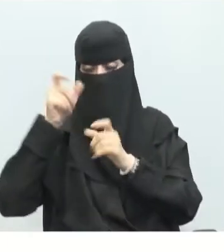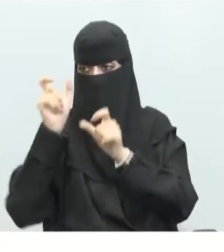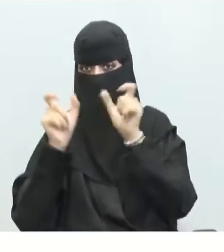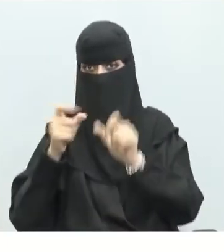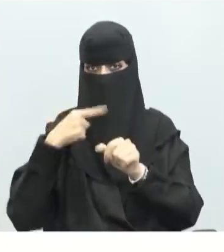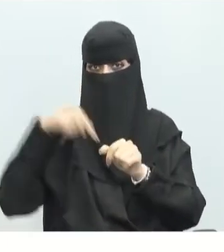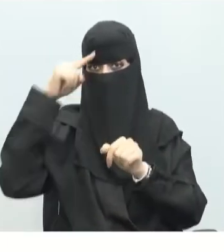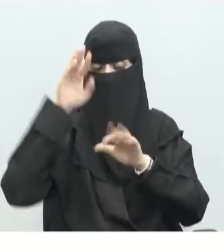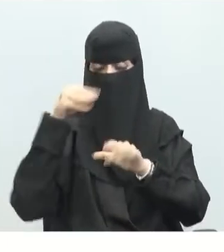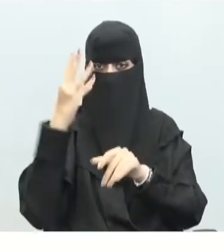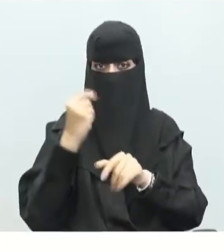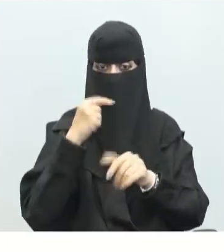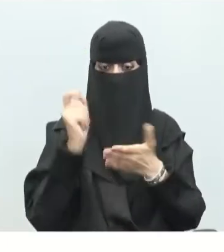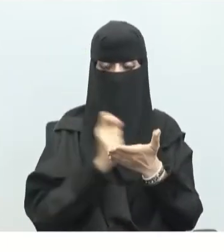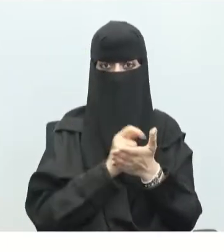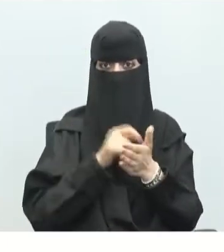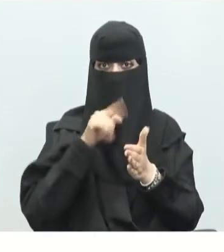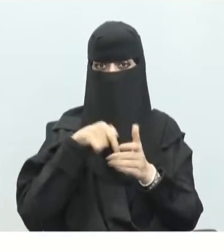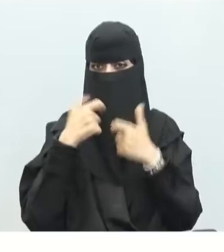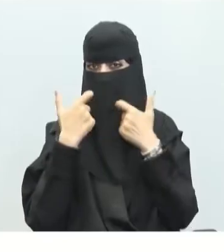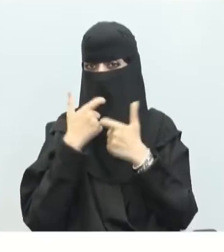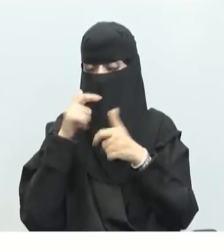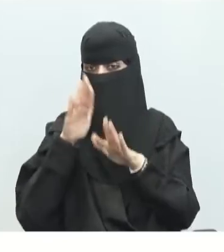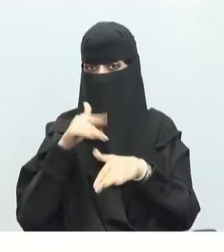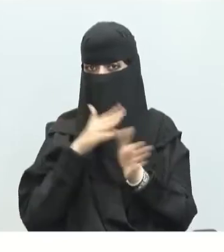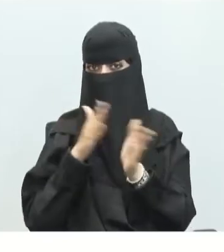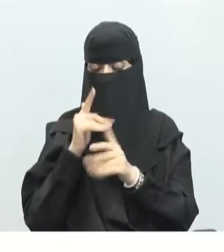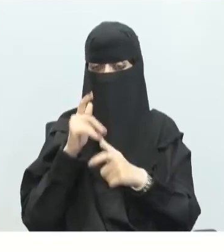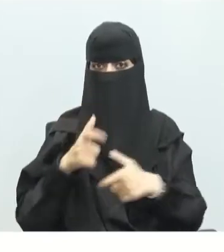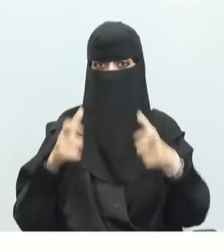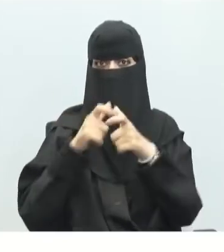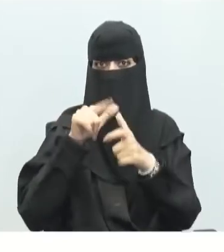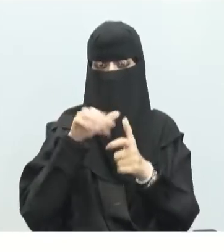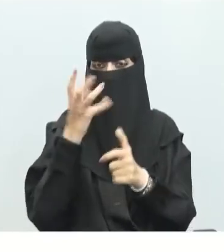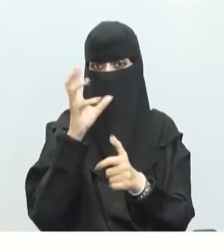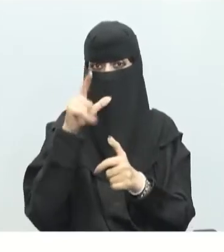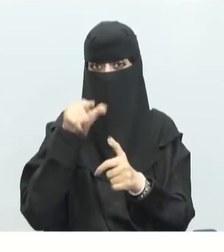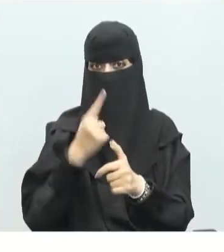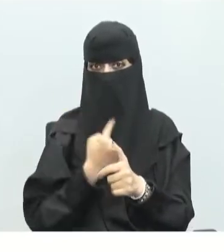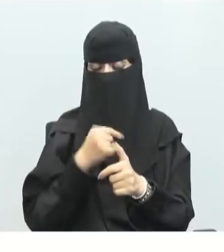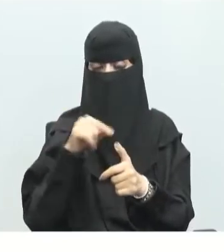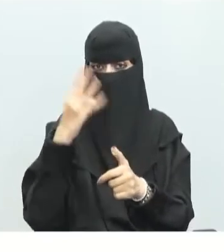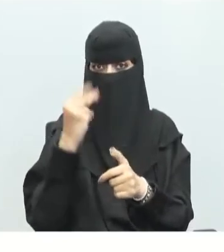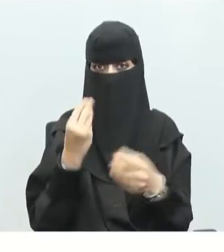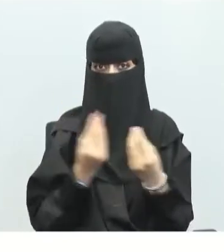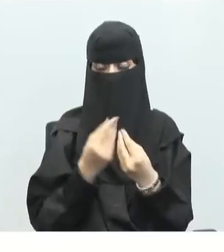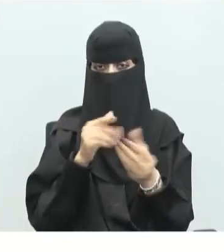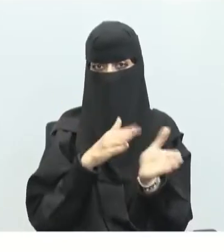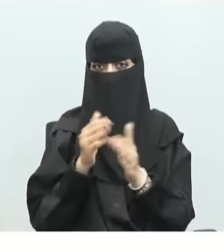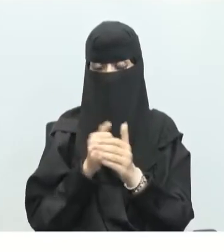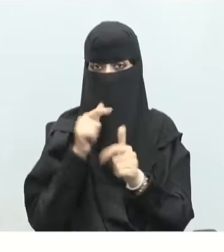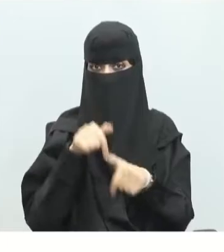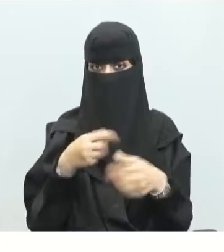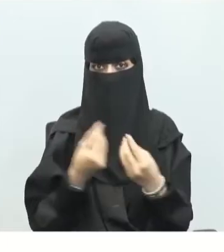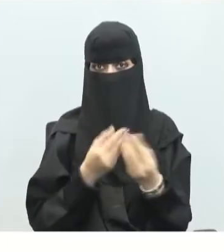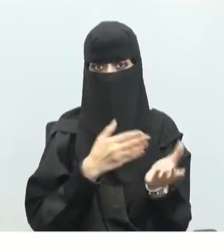ليمثل العدد ويكتبه لاحظه هنا لدي ايضا مجموعه من الكرات اريد ان نعدها مع بعض يلا